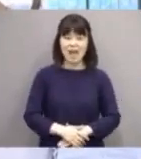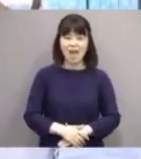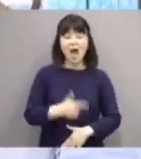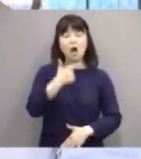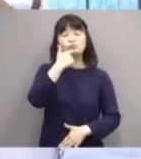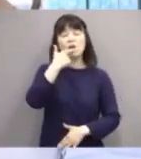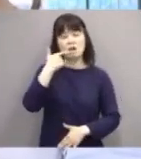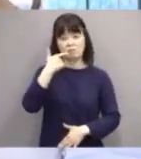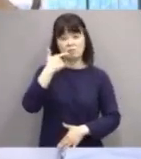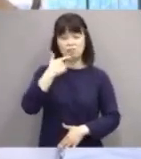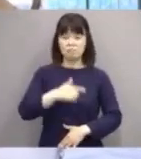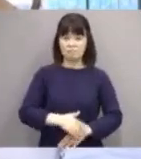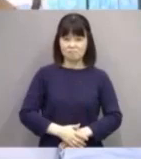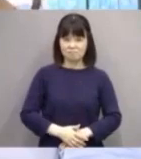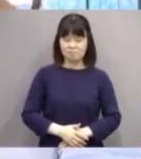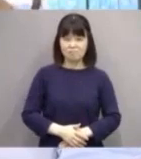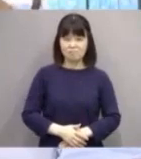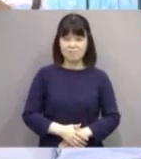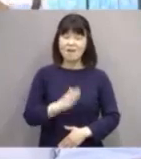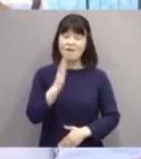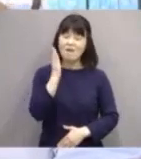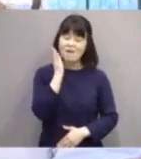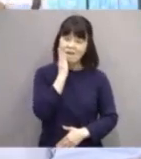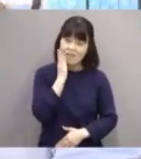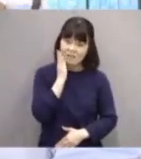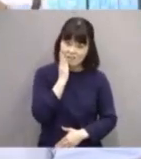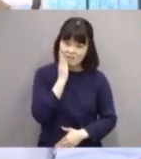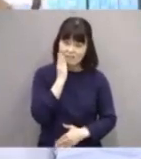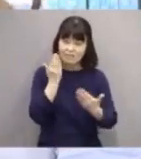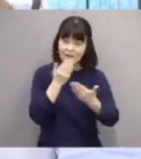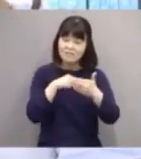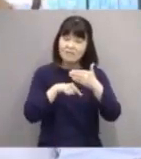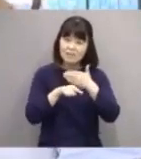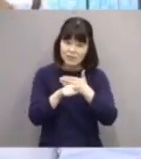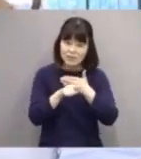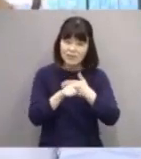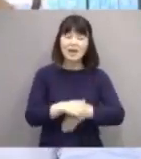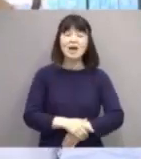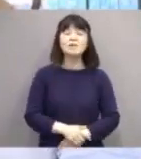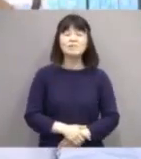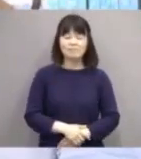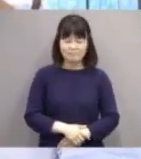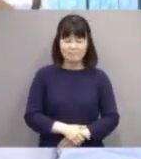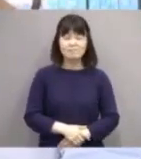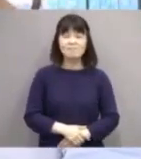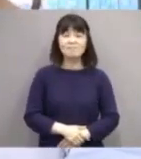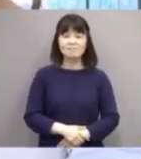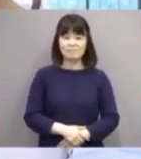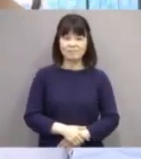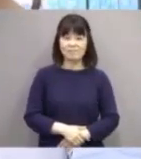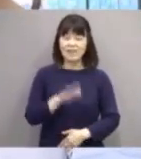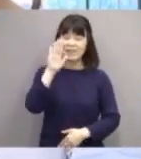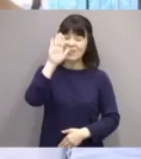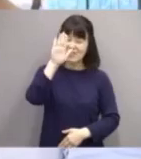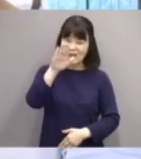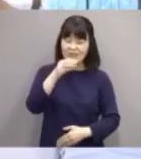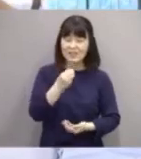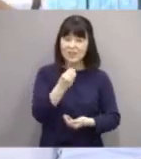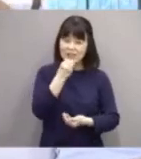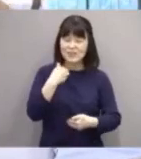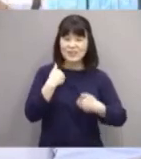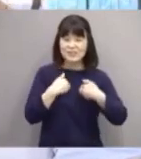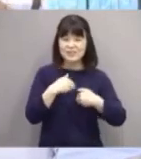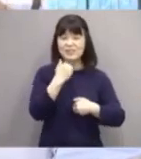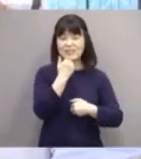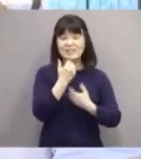か？ 紫です。 美味しいぶどうになったよっていうことかな。じゃあこの後食